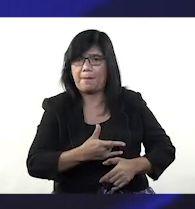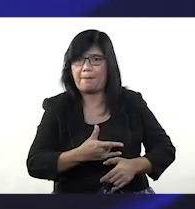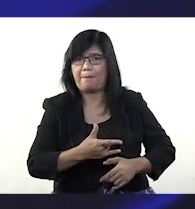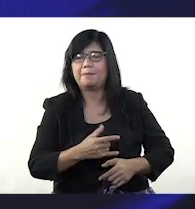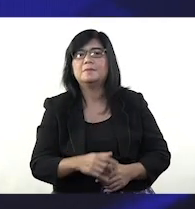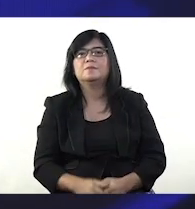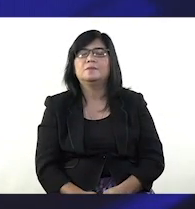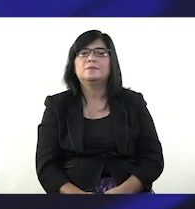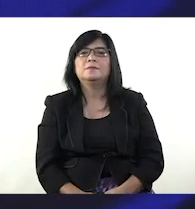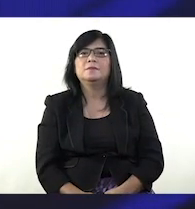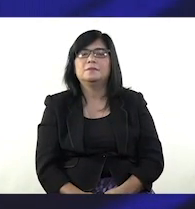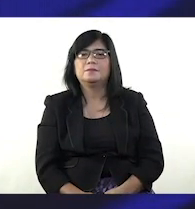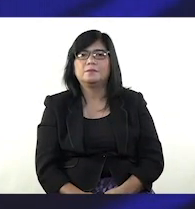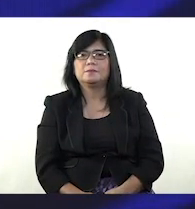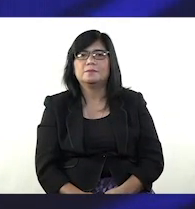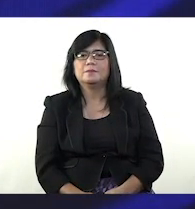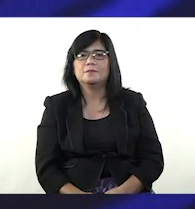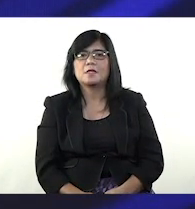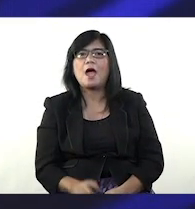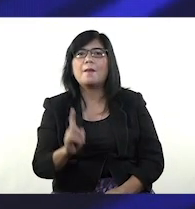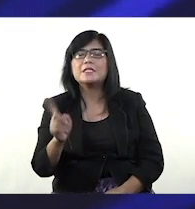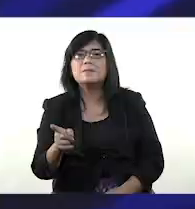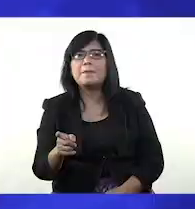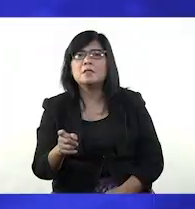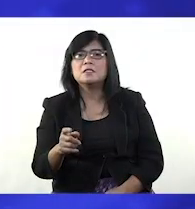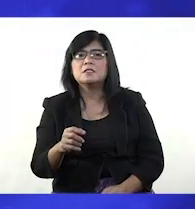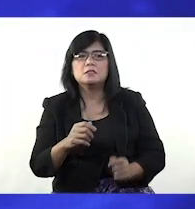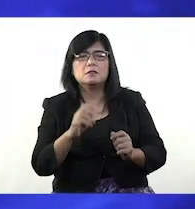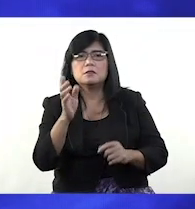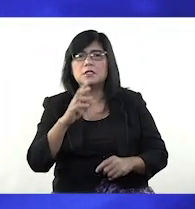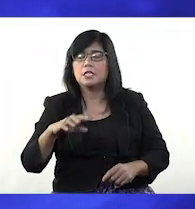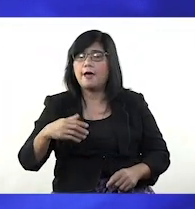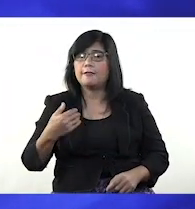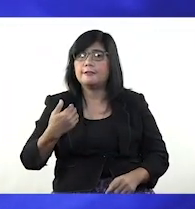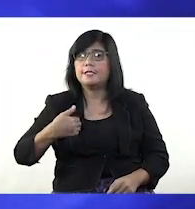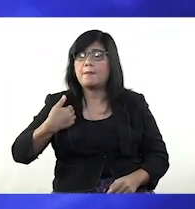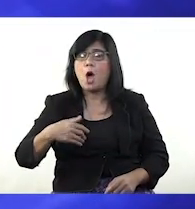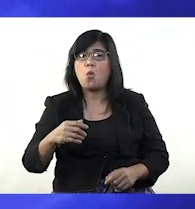jalankan Hai begini Billabong lari dari firman Tuhan